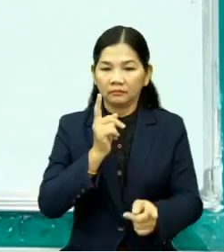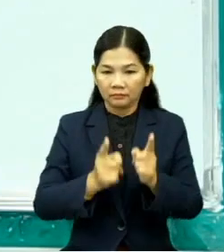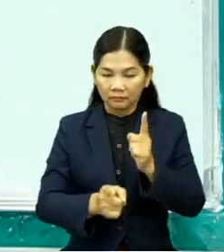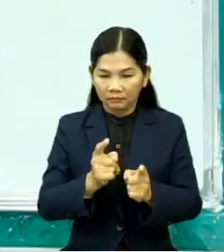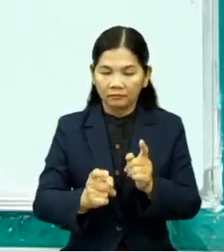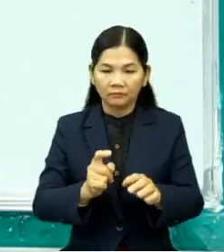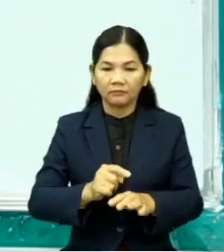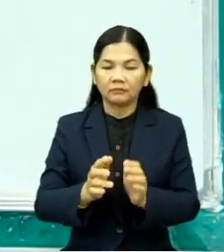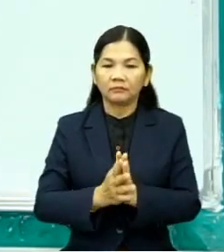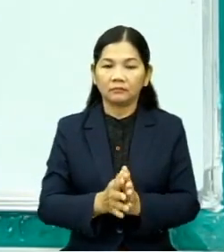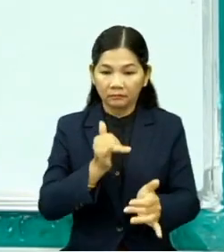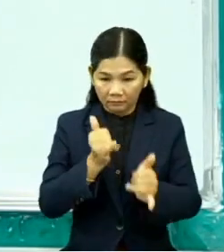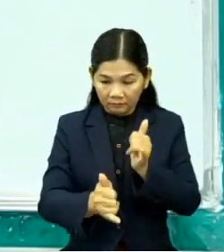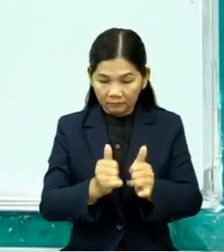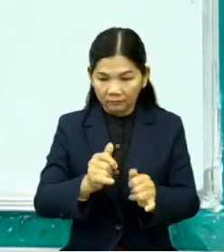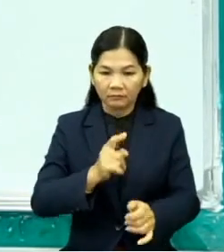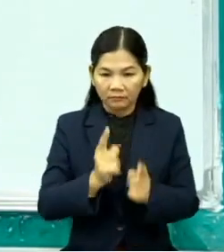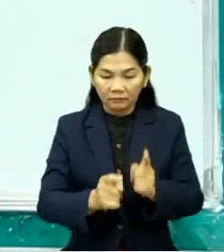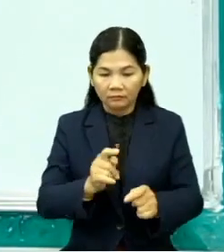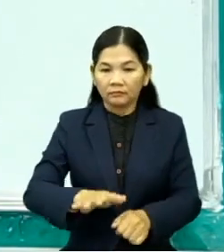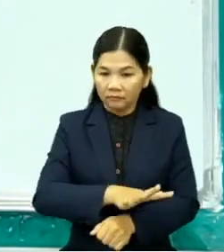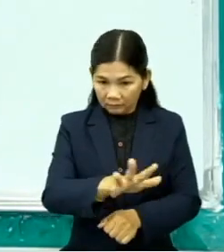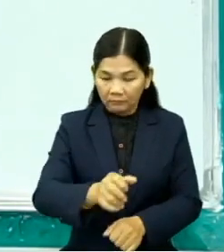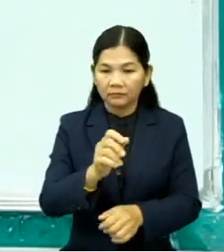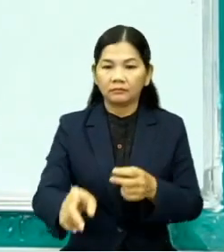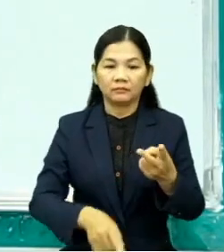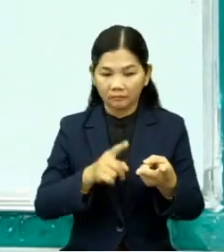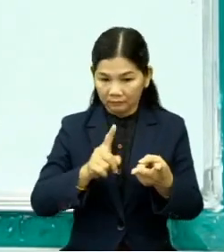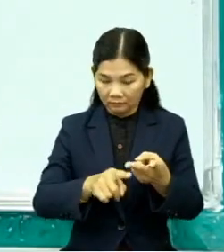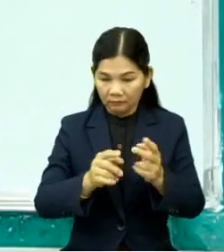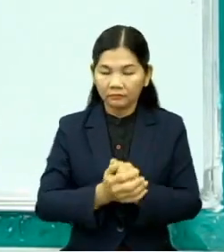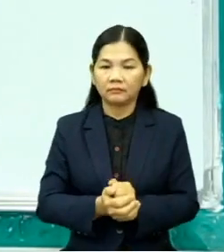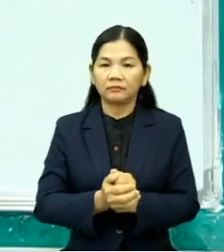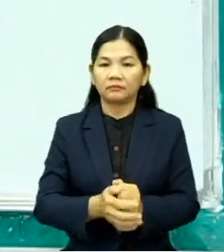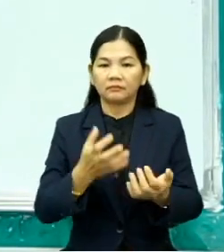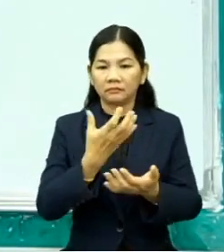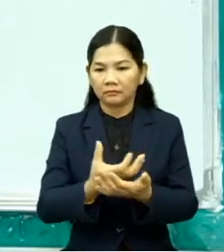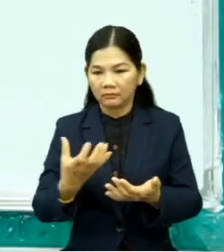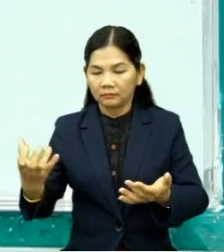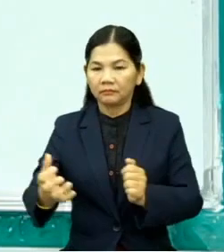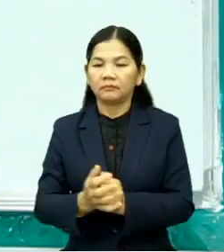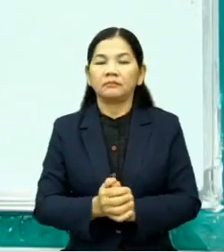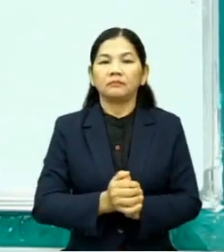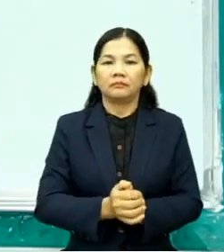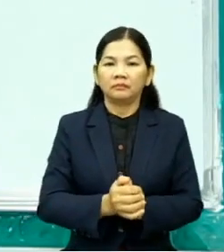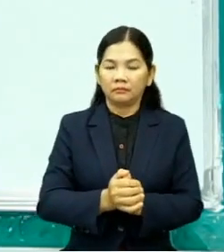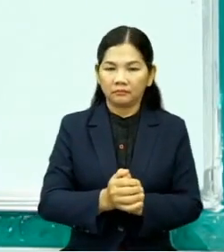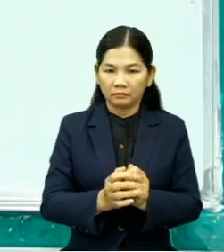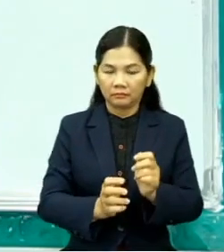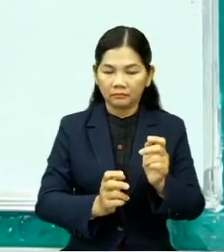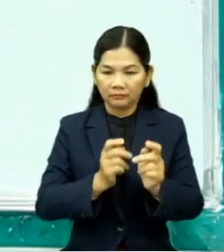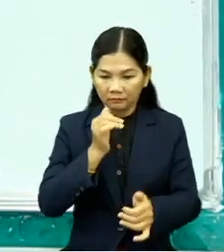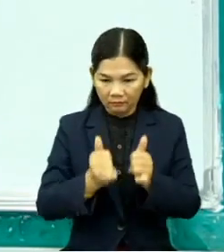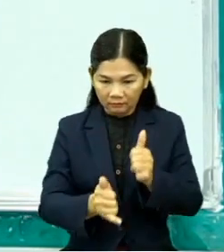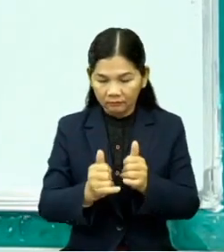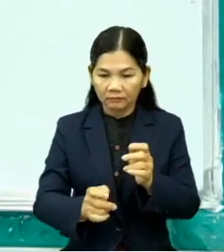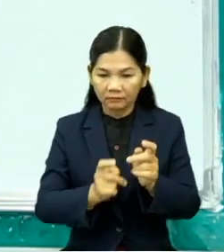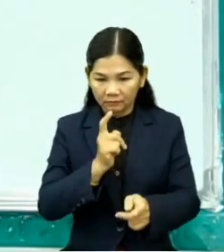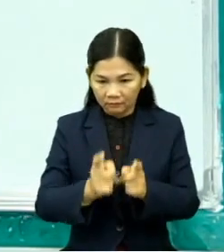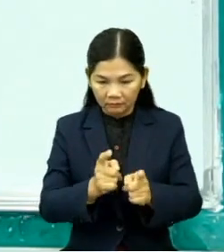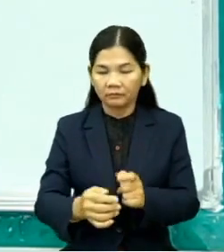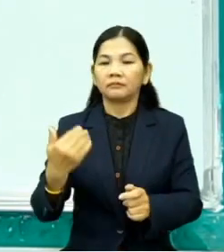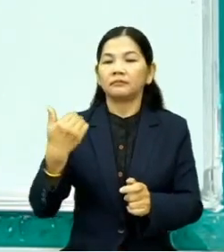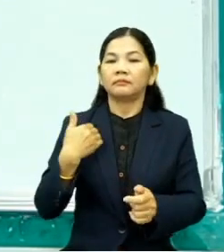ន្ត្រីខ្មែរចាសម្រាប់សំណួរទី2តើឧបករណ៍ដូតន្ត្រីខ្មែរមាន